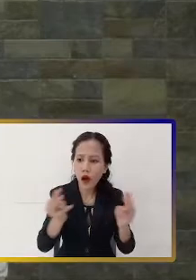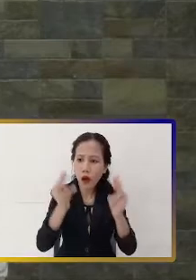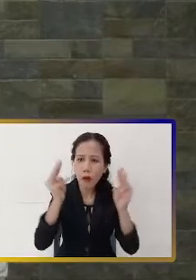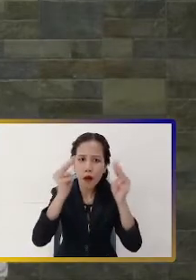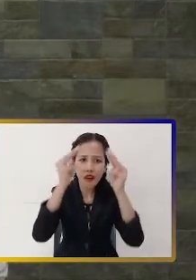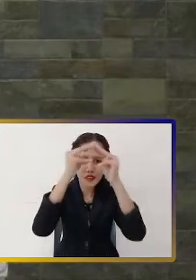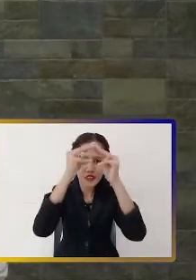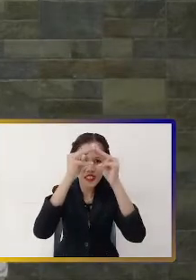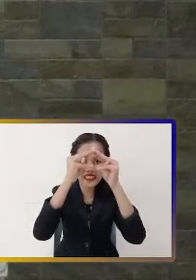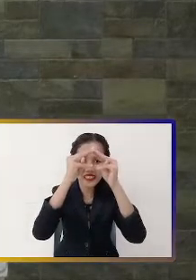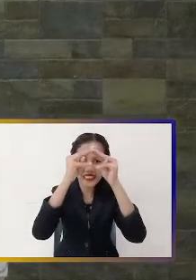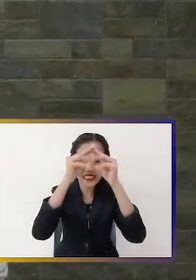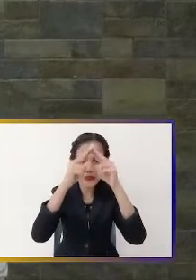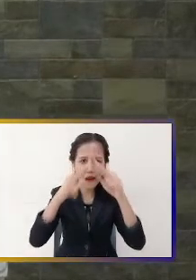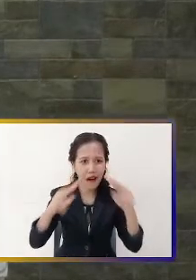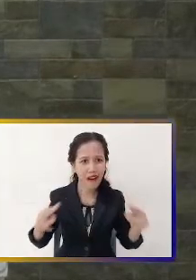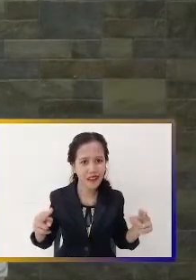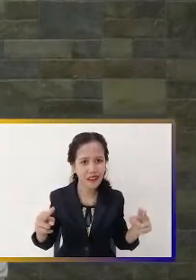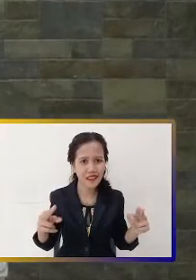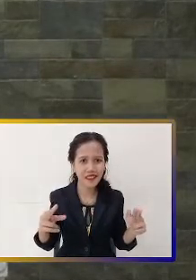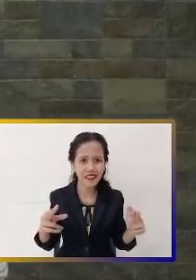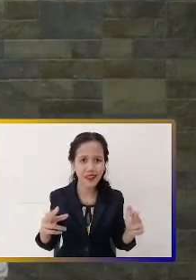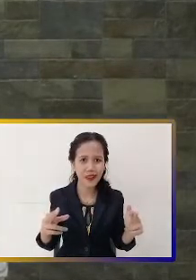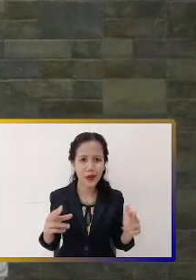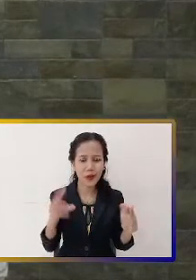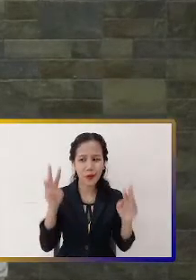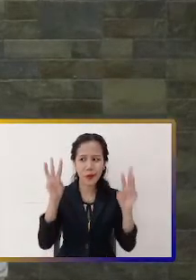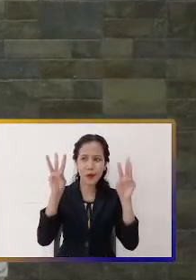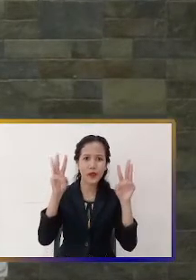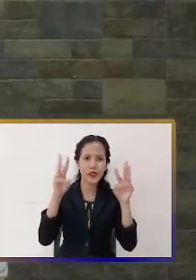Asan kaya yung binigyan ng Panginoon dyan? Ha?